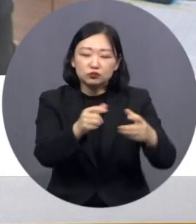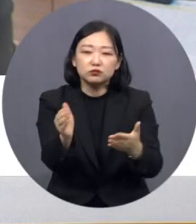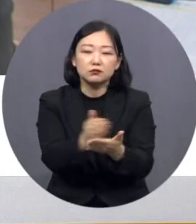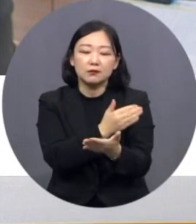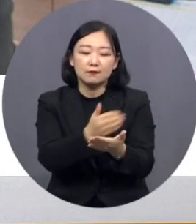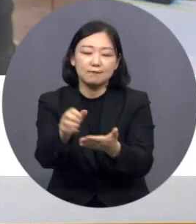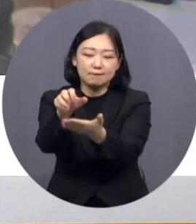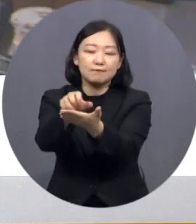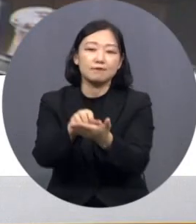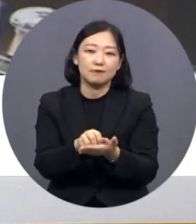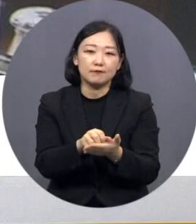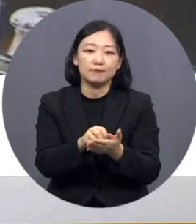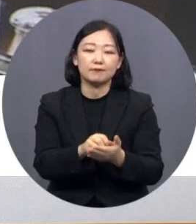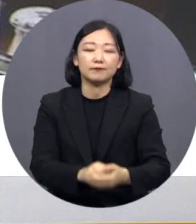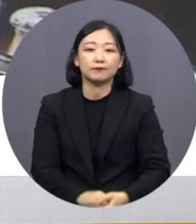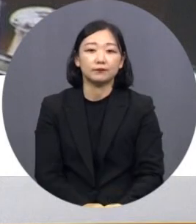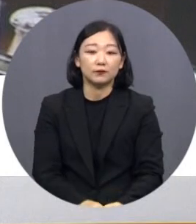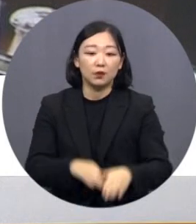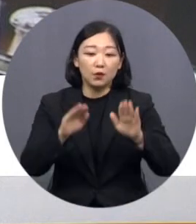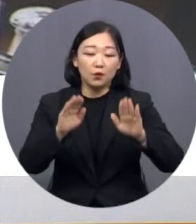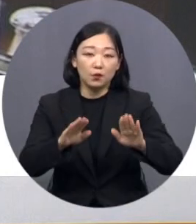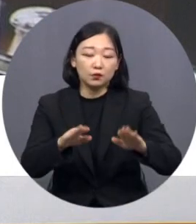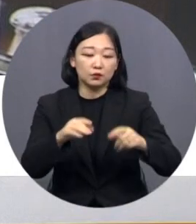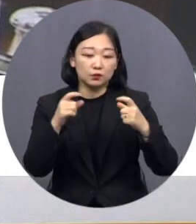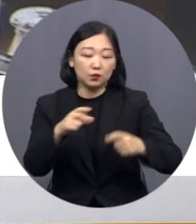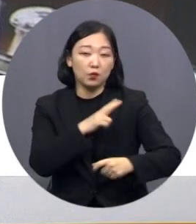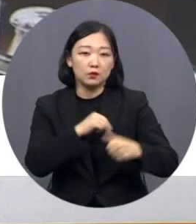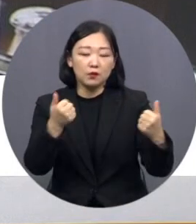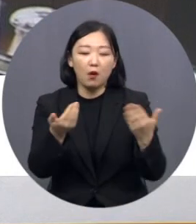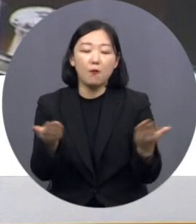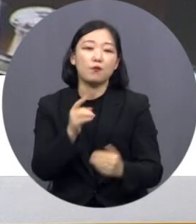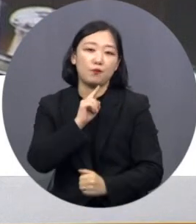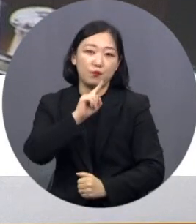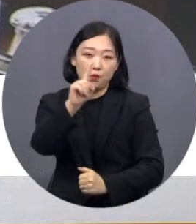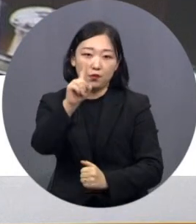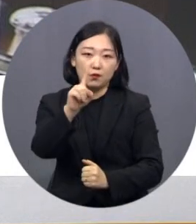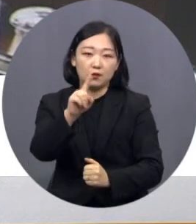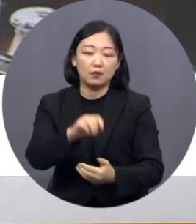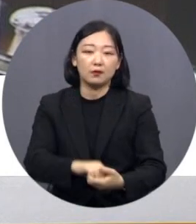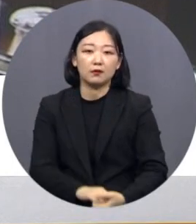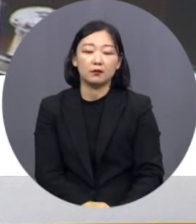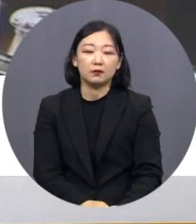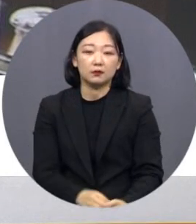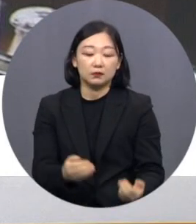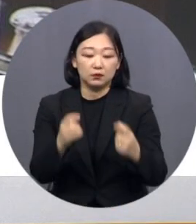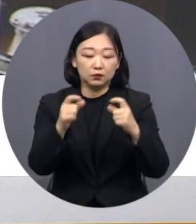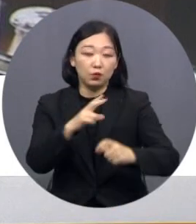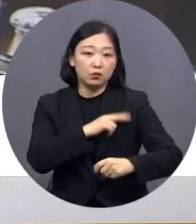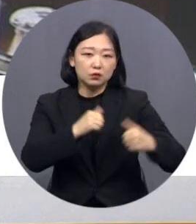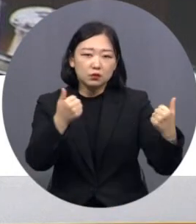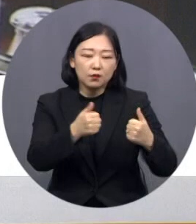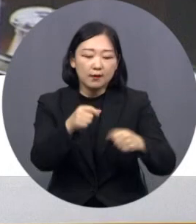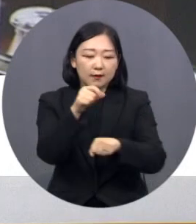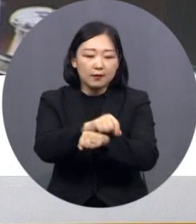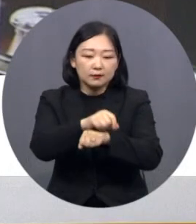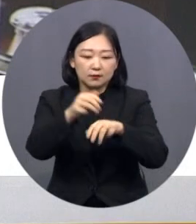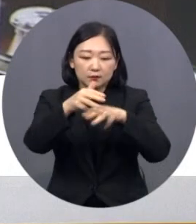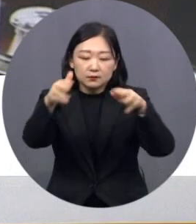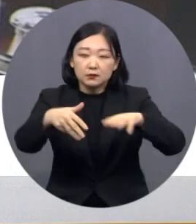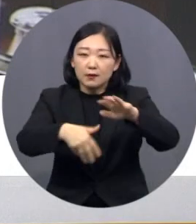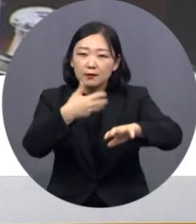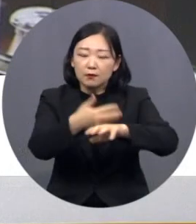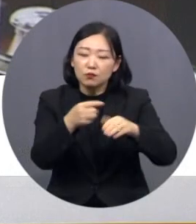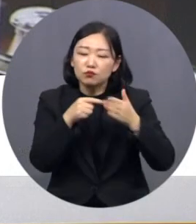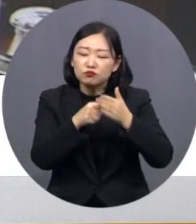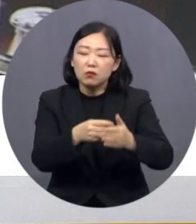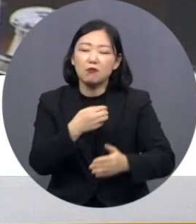안을 수용했는데요. 오늘 열린 제주도의회 업무 보고에서는 제주도의회의 제주도 행정체제 개편 추진에